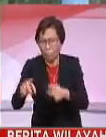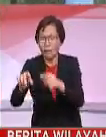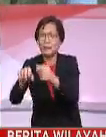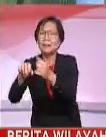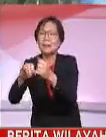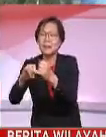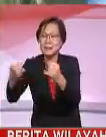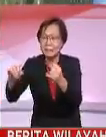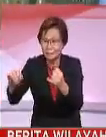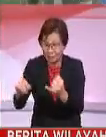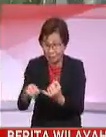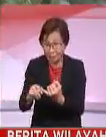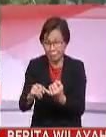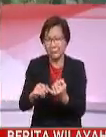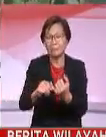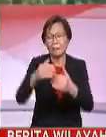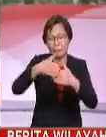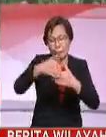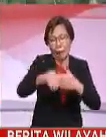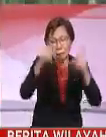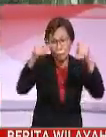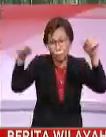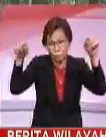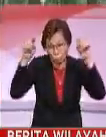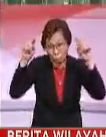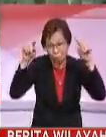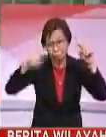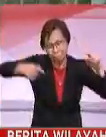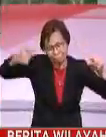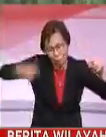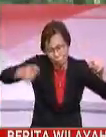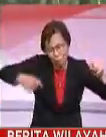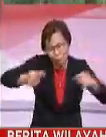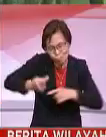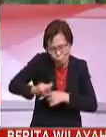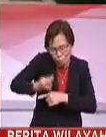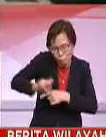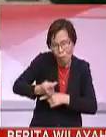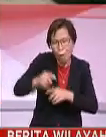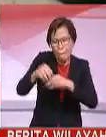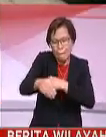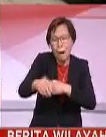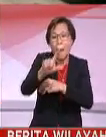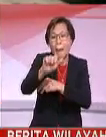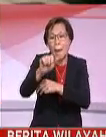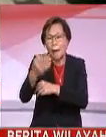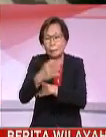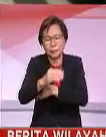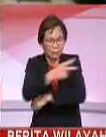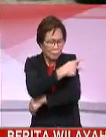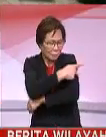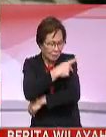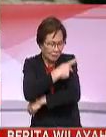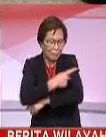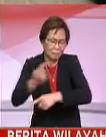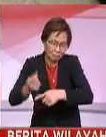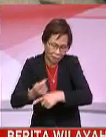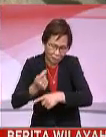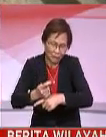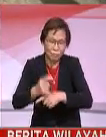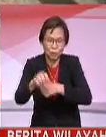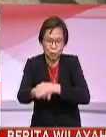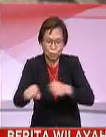ijazah sarjana muda dan pasca siswazah yang memerlukan praktikal, makmal, klinikal, latih amal,